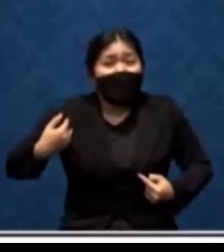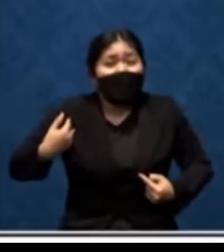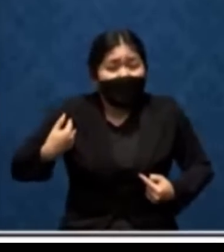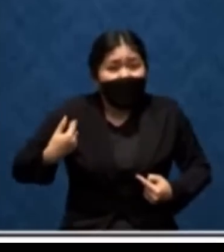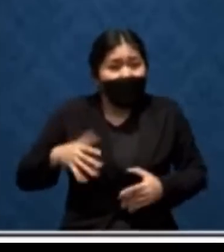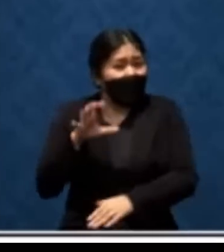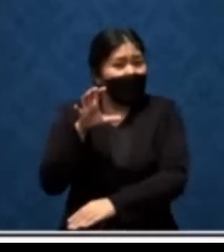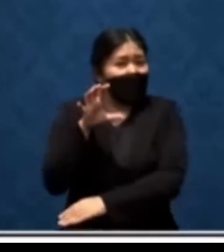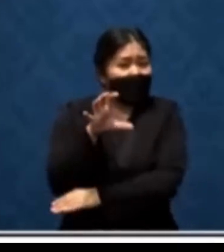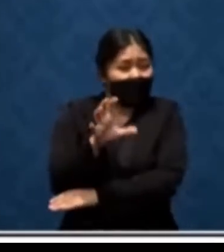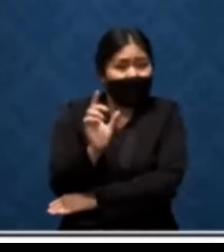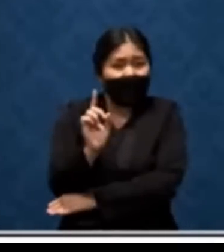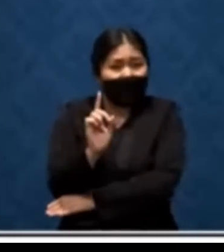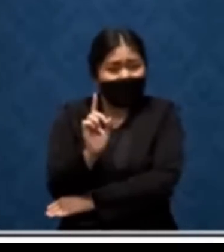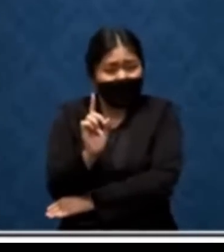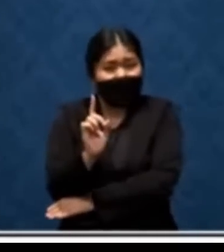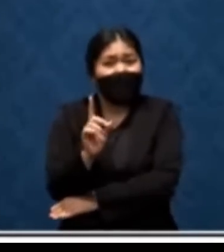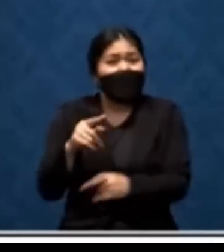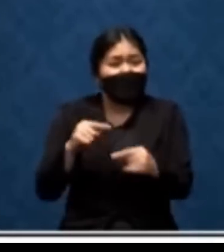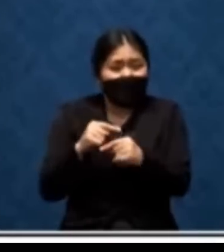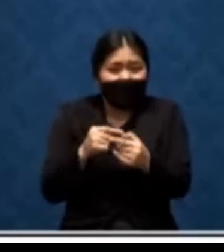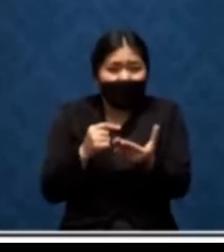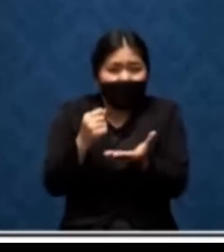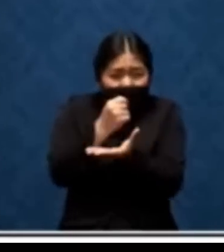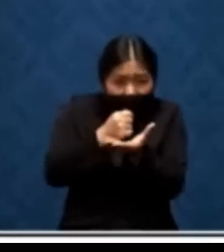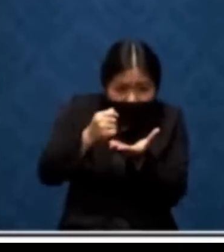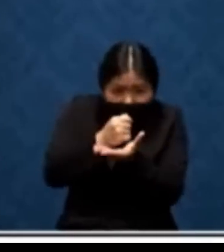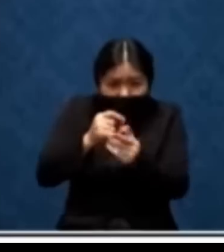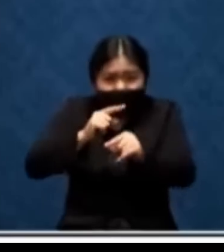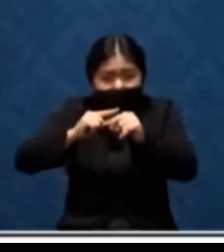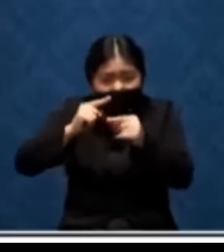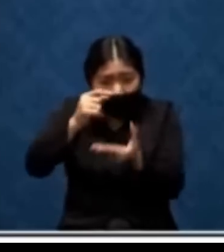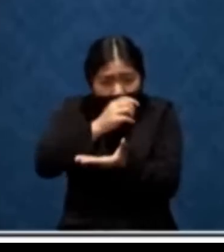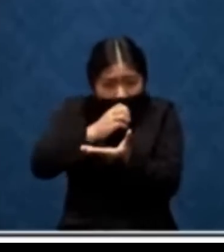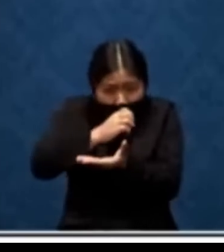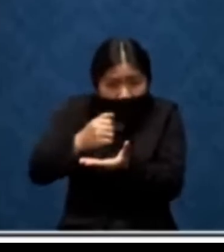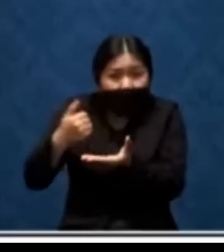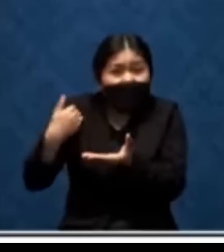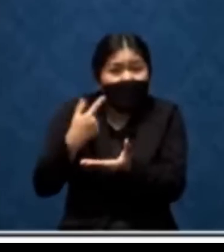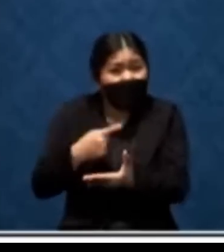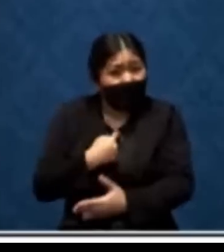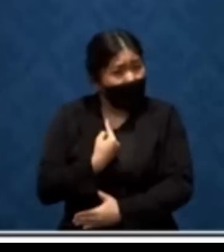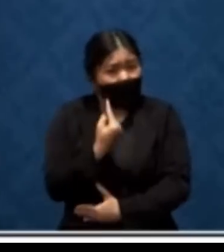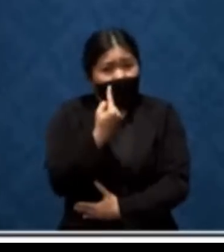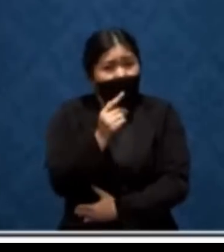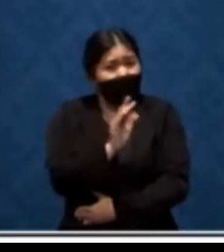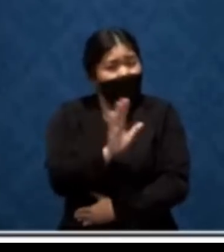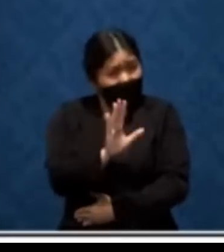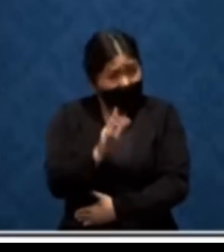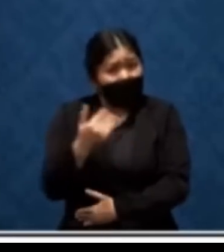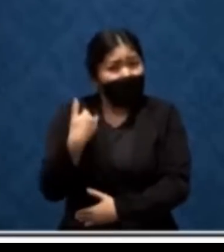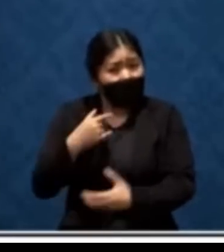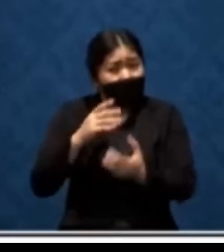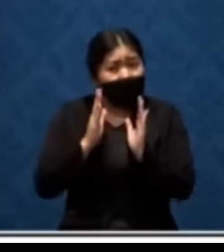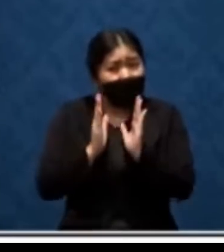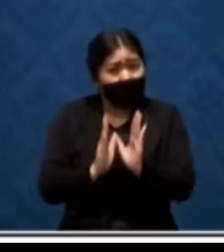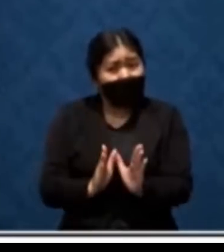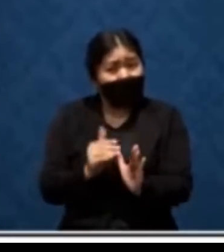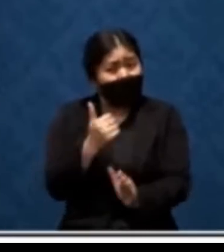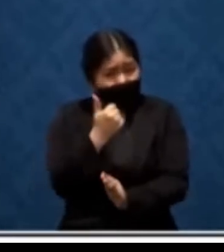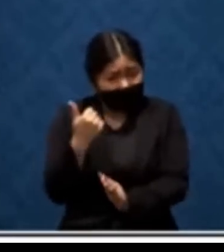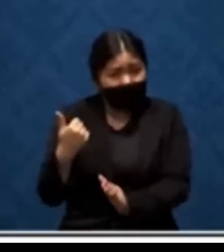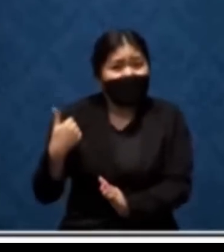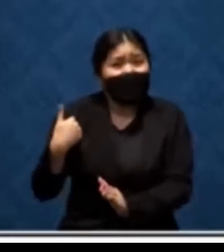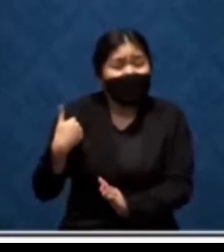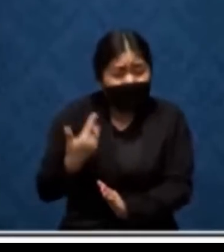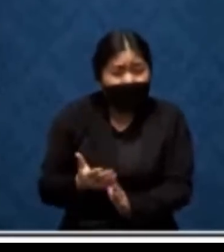ตให้เล่นเฮโรอีนฉีดเฮโรอีนให้เขาไม่ใช่ดิฉันคนเดียวนะคะที่เกิดปัญหานี้